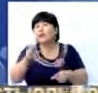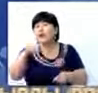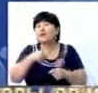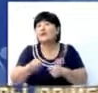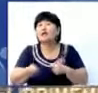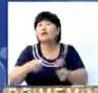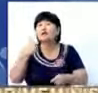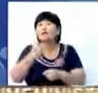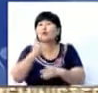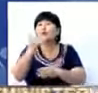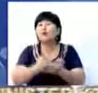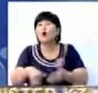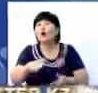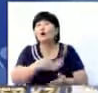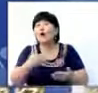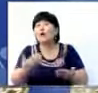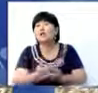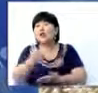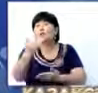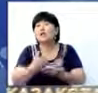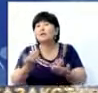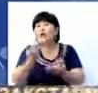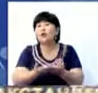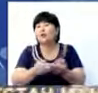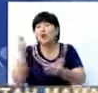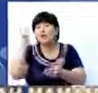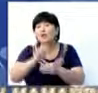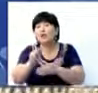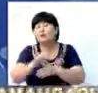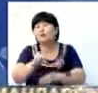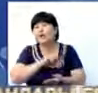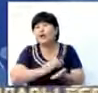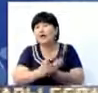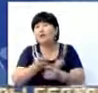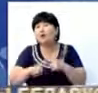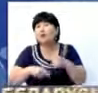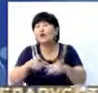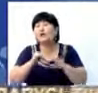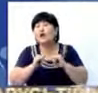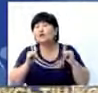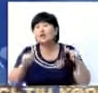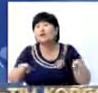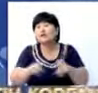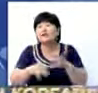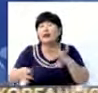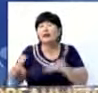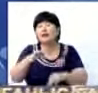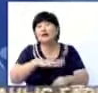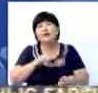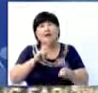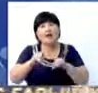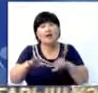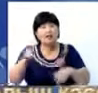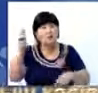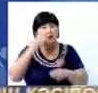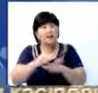елбасының болашаққа бағдар рухани жаңғыру мақаласында көрсетілген білім беру жүйесінің қызметі мен оны әрі қарай дамытудың тетіктері талқыланды. Конференция